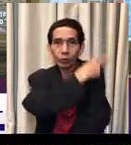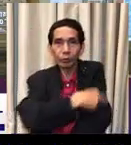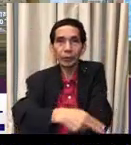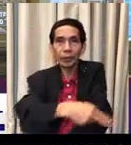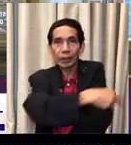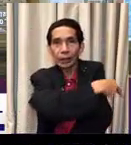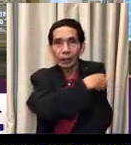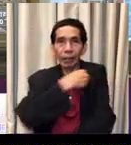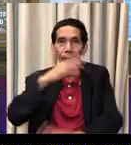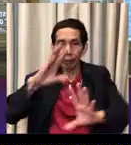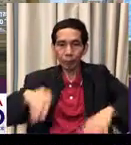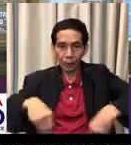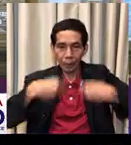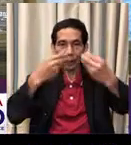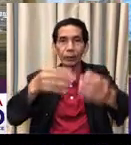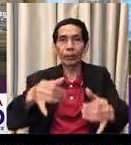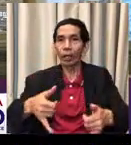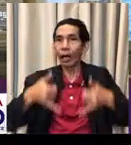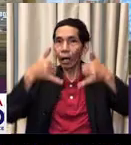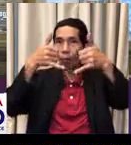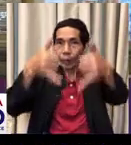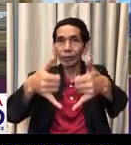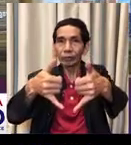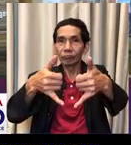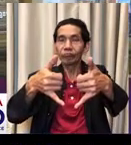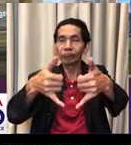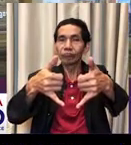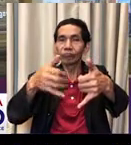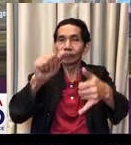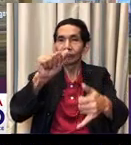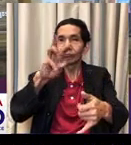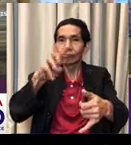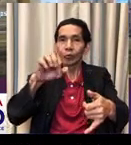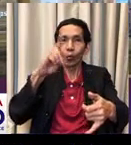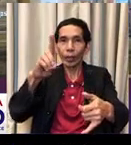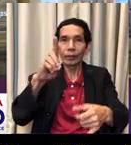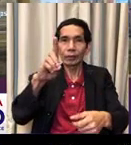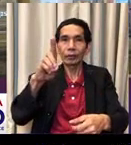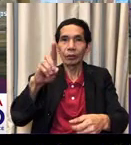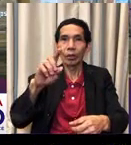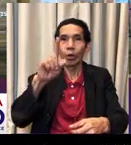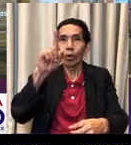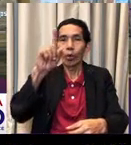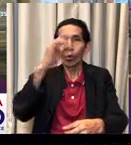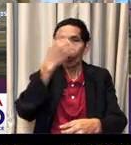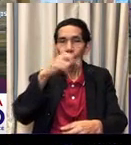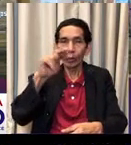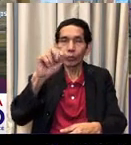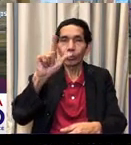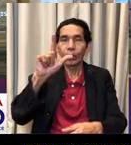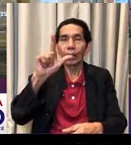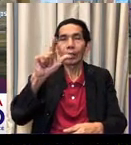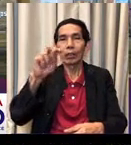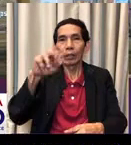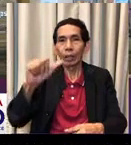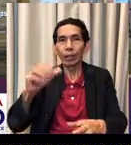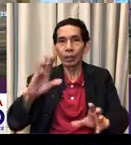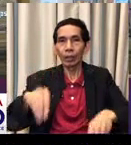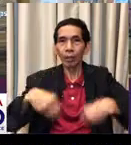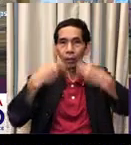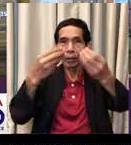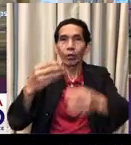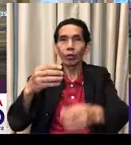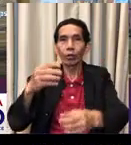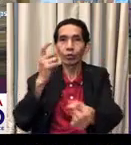ay binigyan po ng mga awards. Awards po nila yan. Ang One Luna Award po, binigay sa ospital